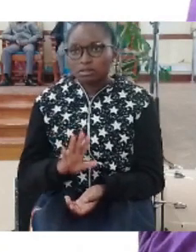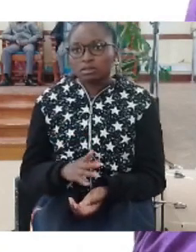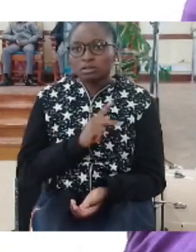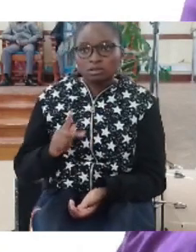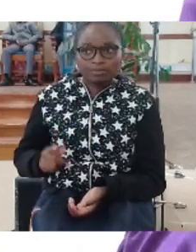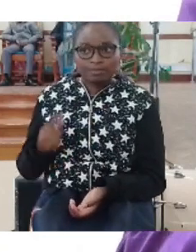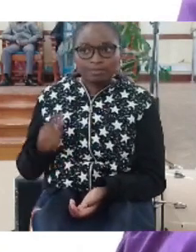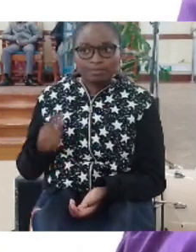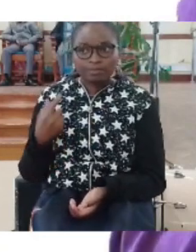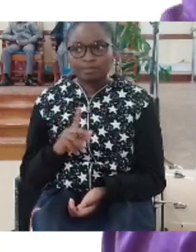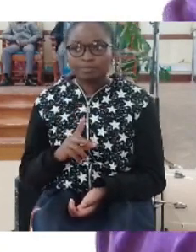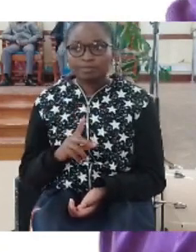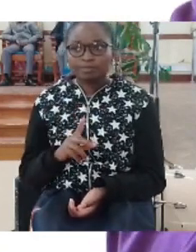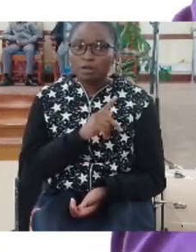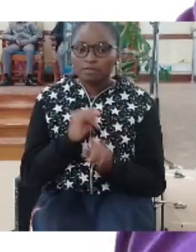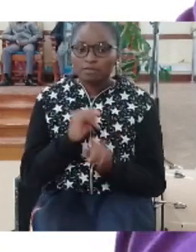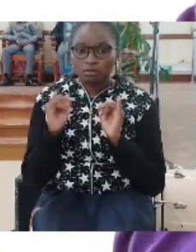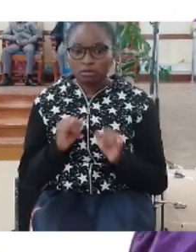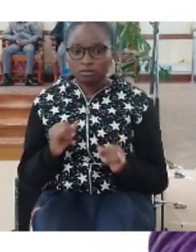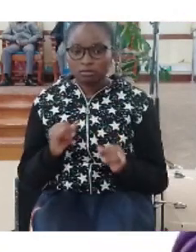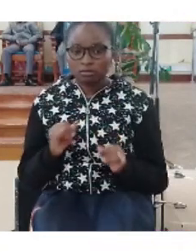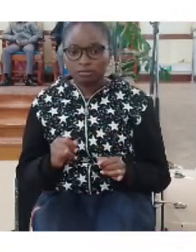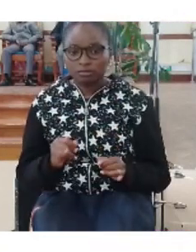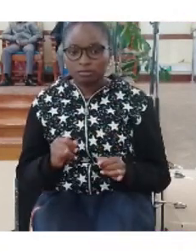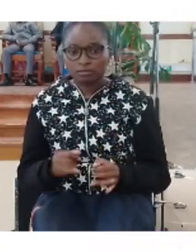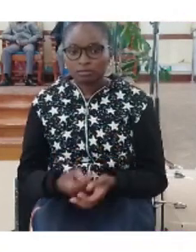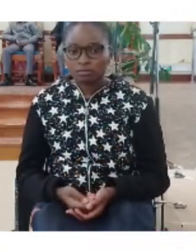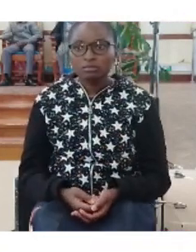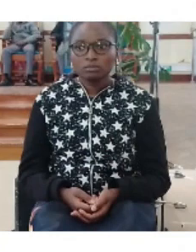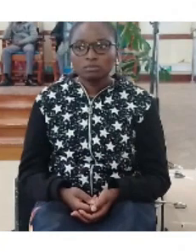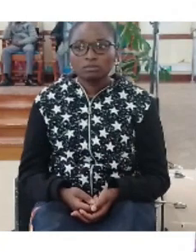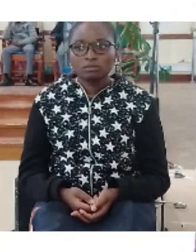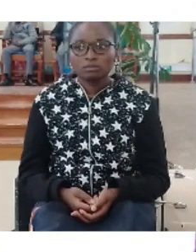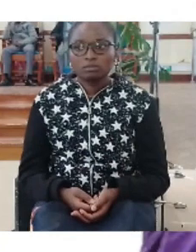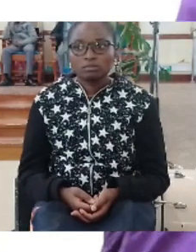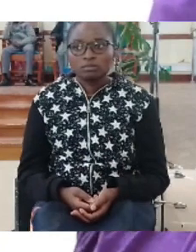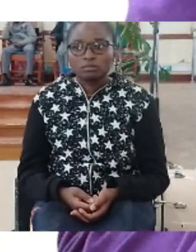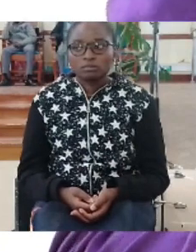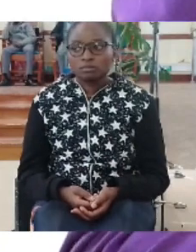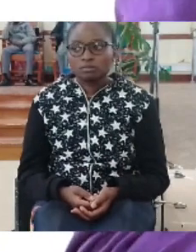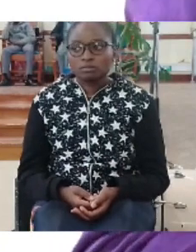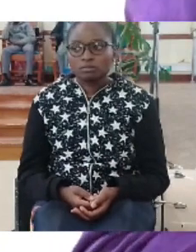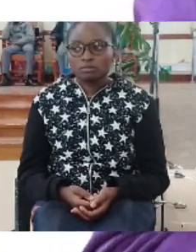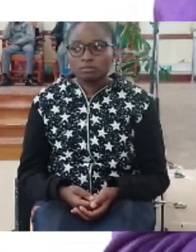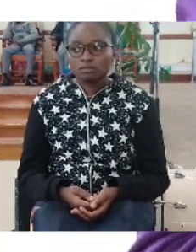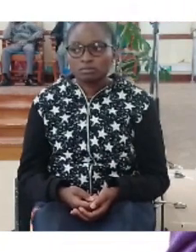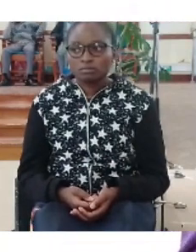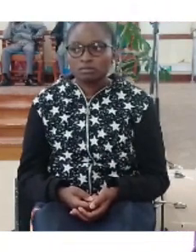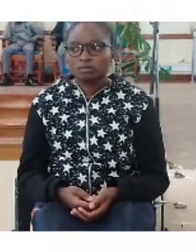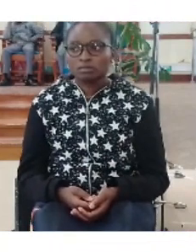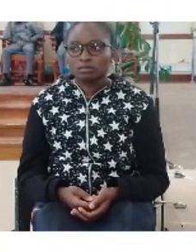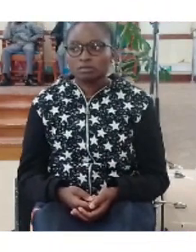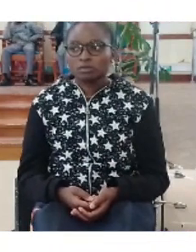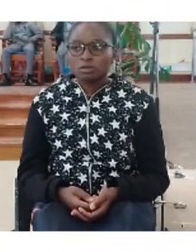ho. Aga tueka waguteguo kana olaguo kane kwa uru. No deasho keri ya gai gatho